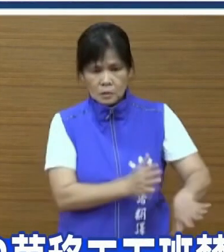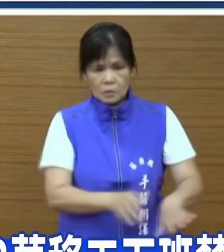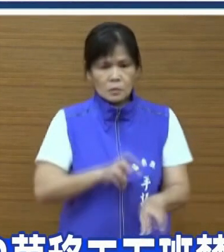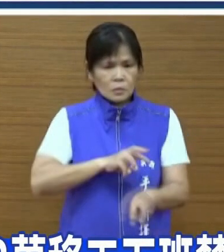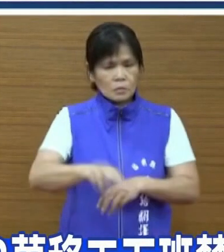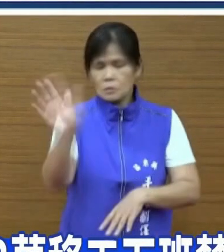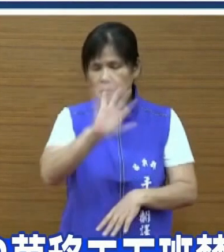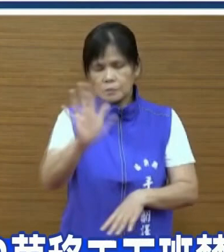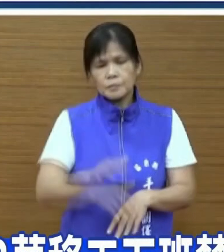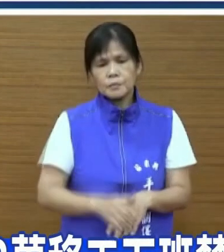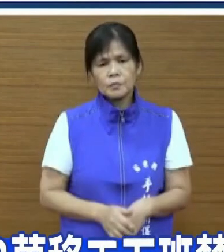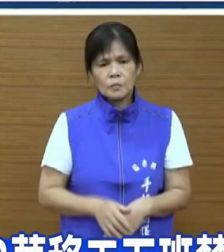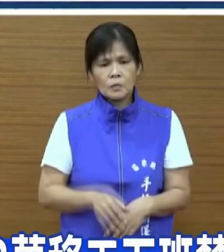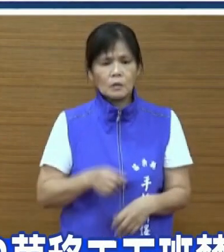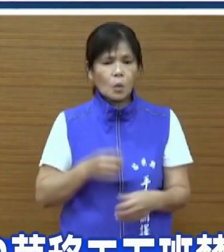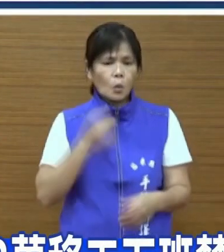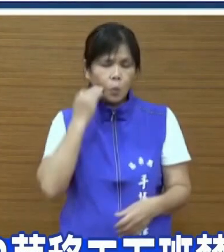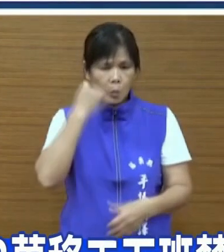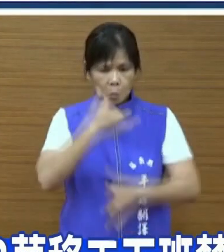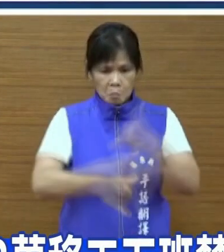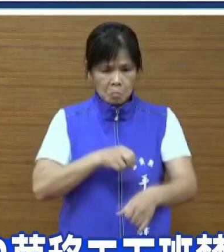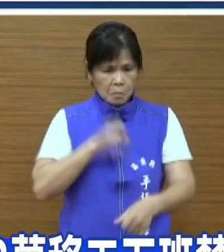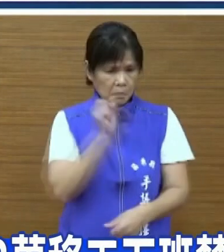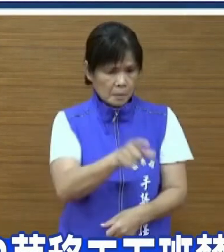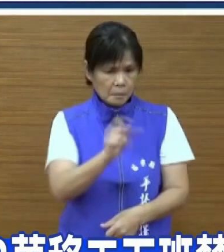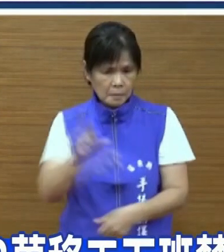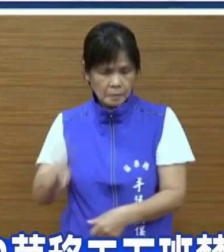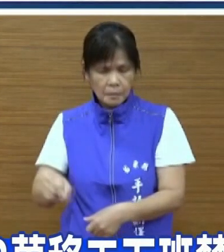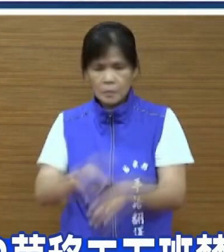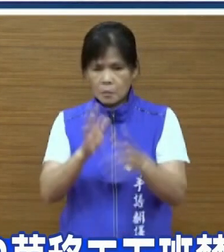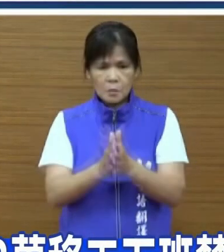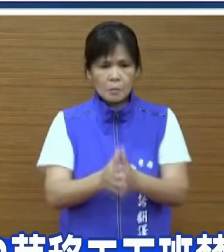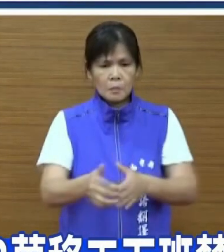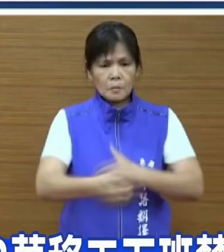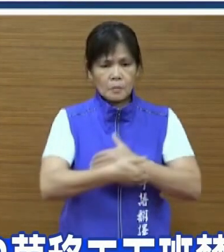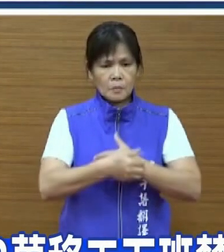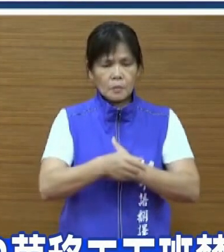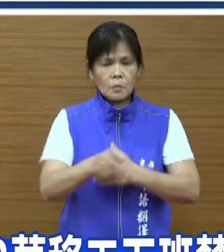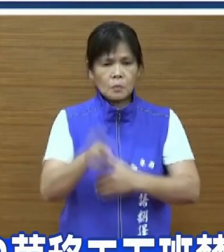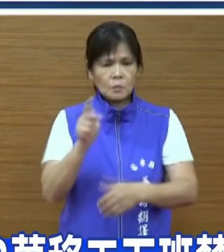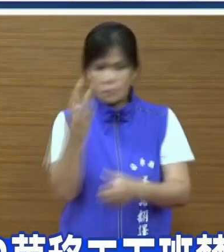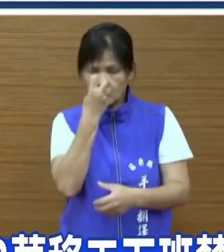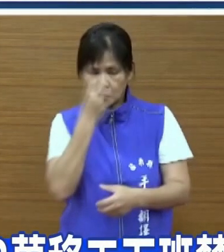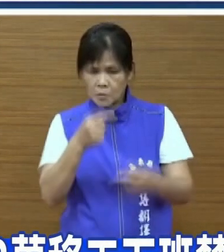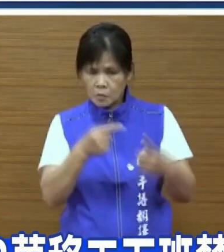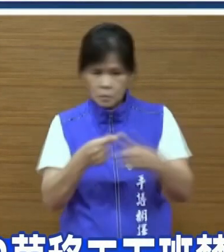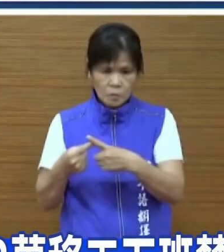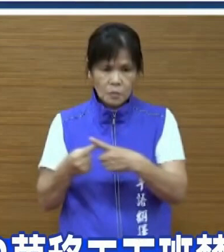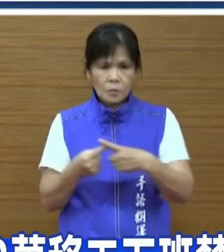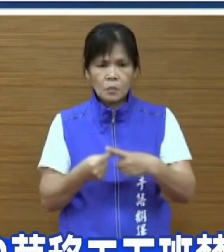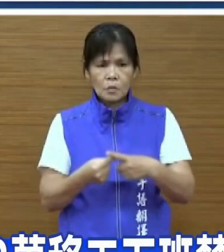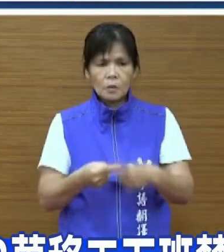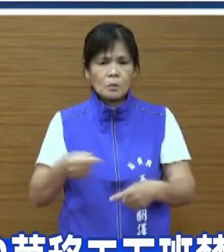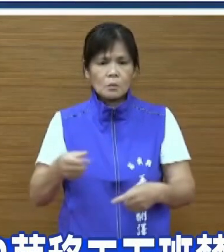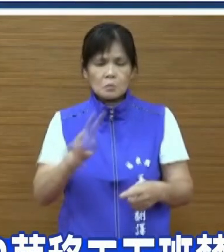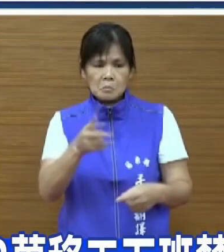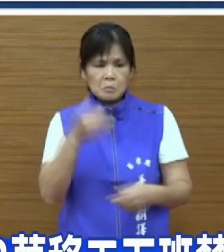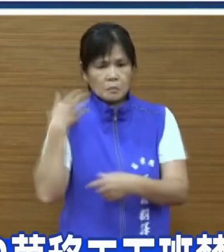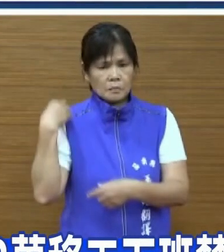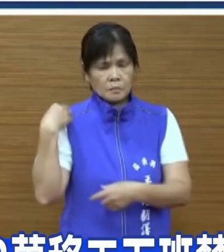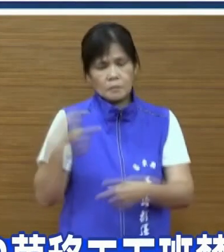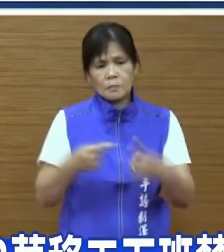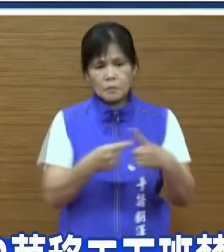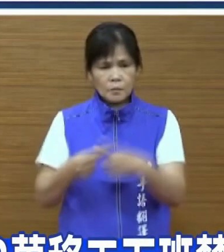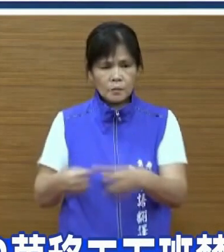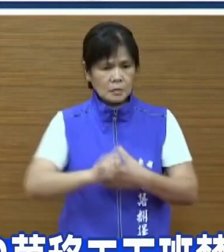活所需要采买都由移工宿舍管理人员或专责的人员统